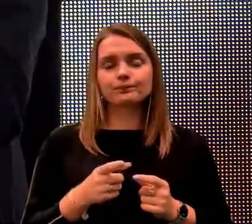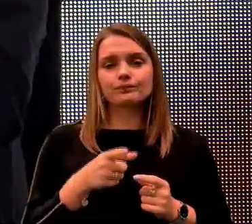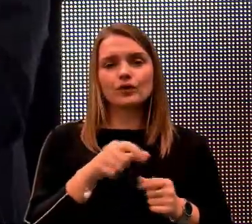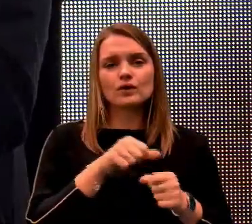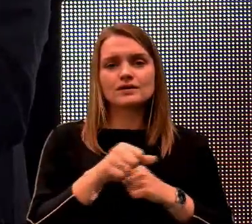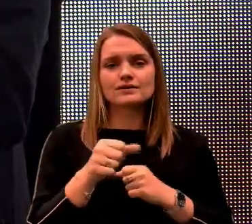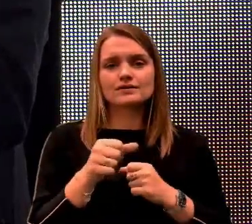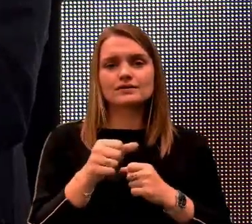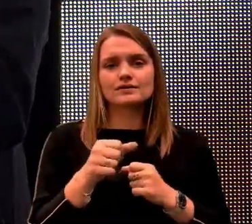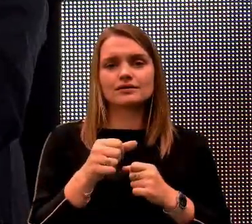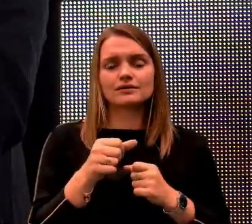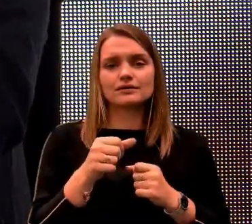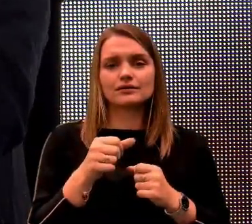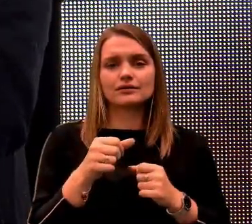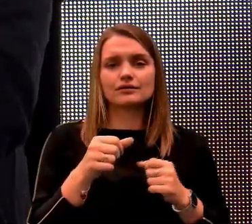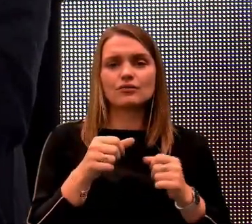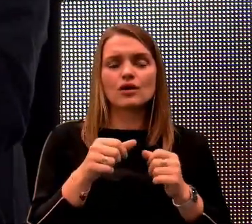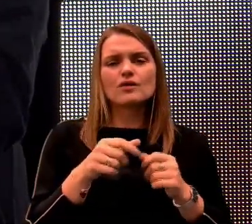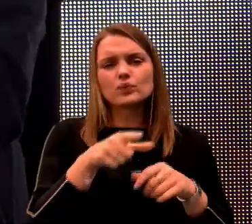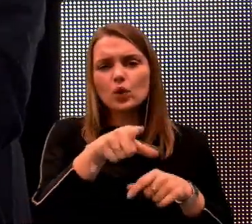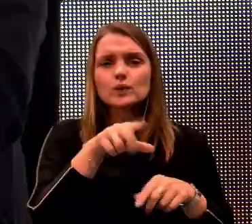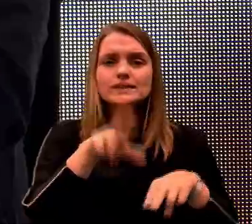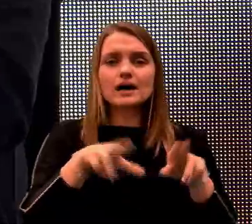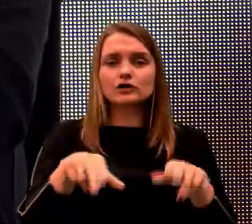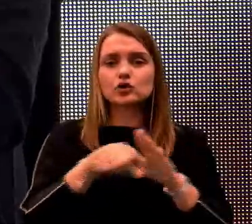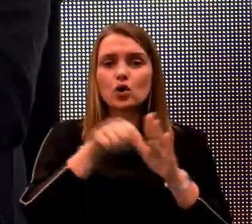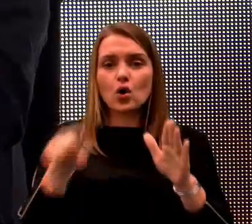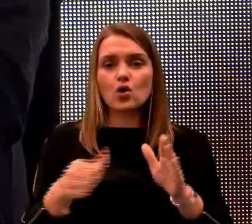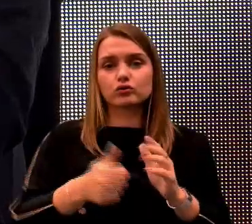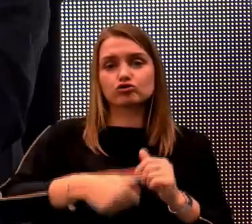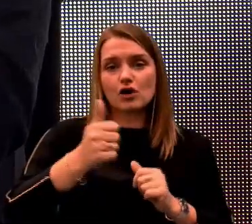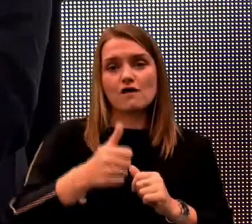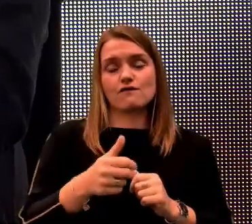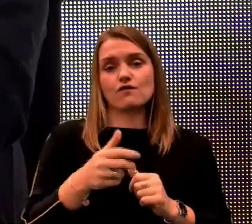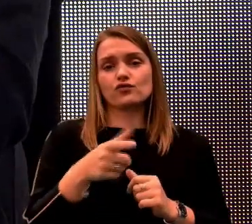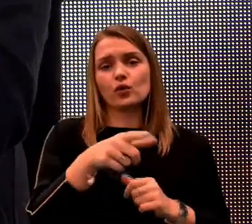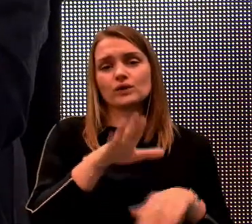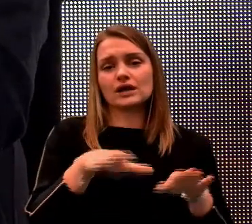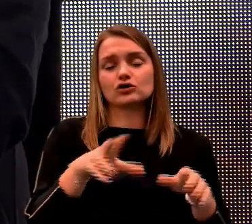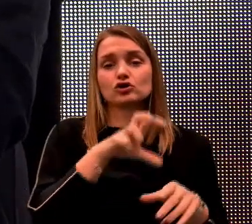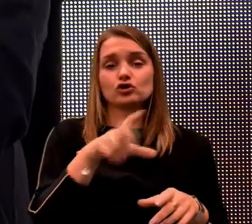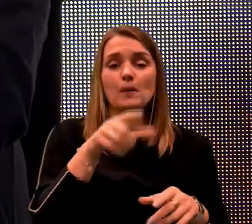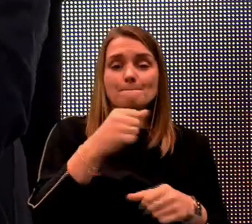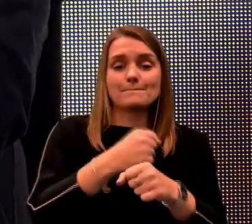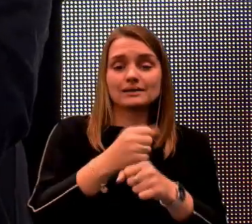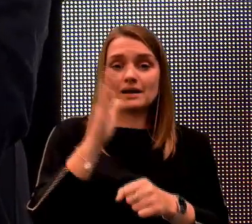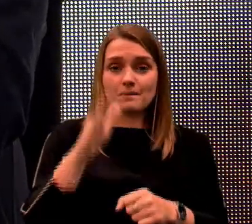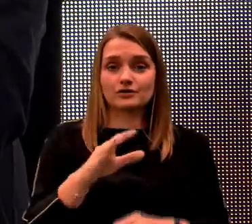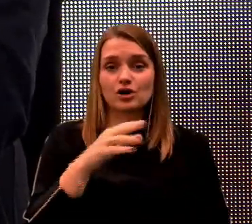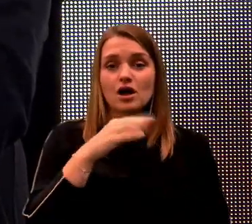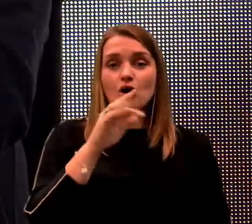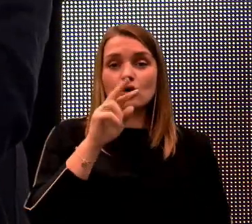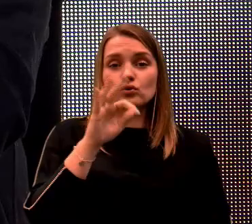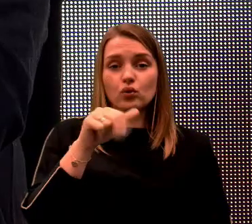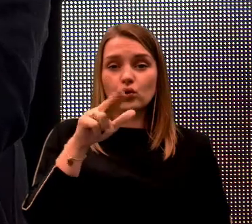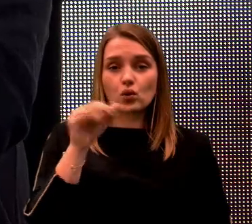tylko to są szefowie i to od szefów zależy, czy organizacja będzie turkusem, czy folwarkiem, jak to wygląda. I rzeczywiście ja